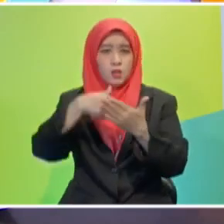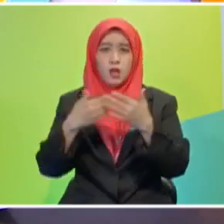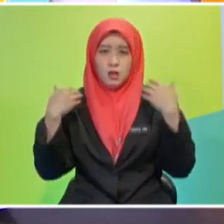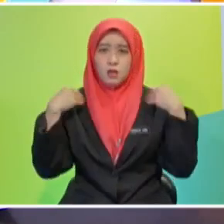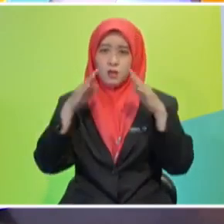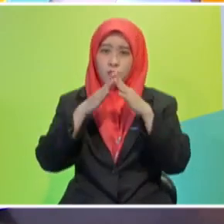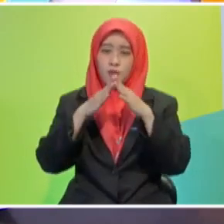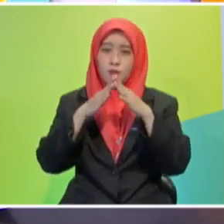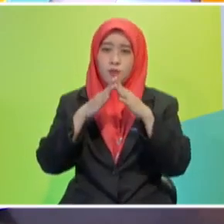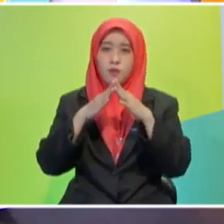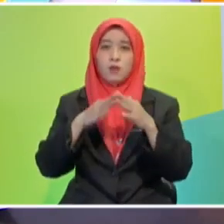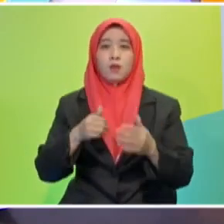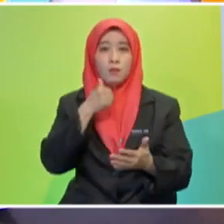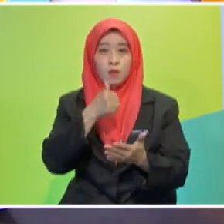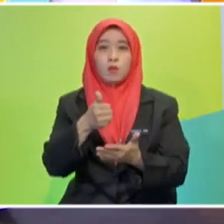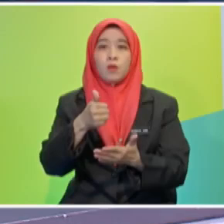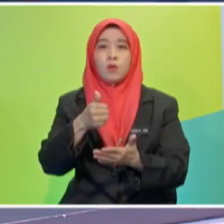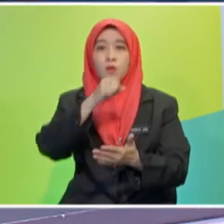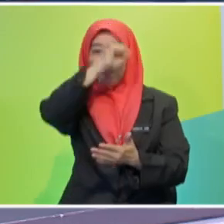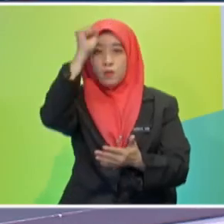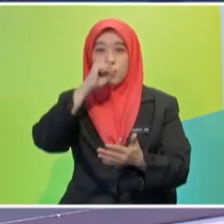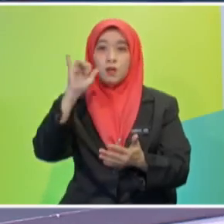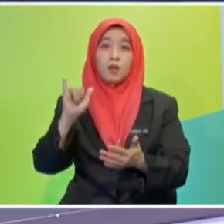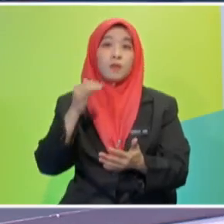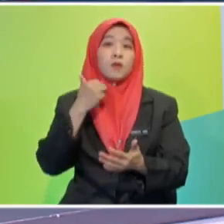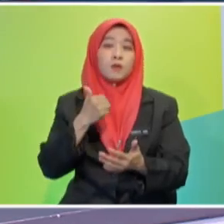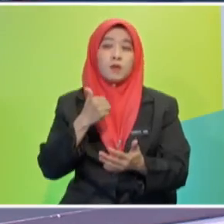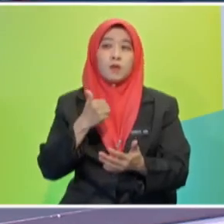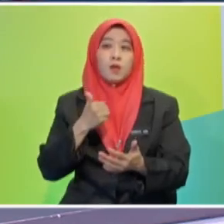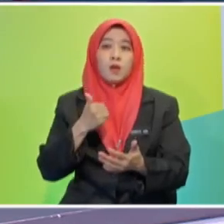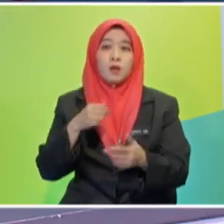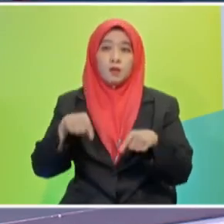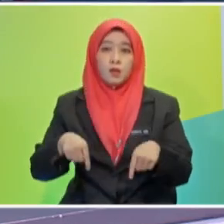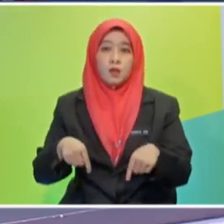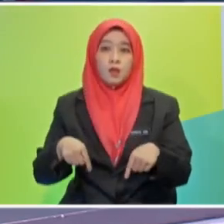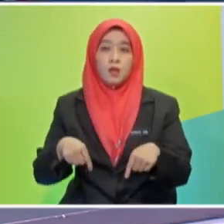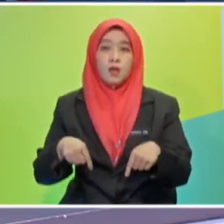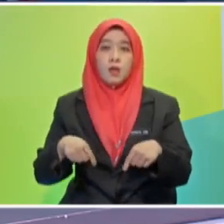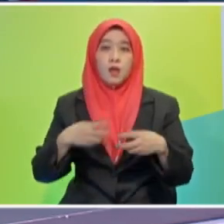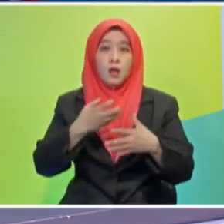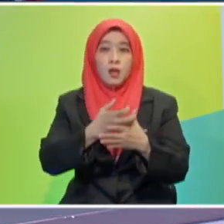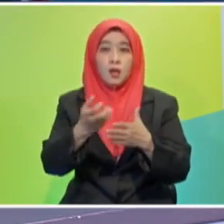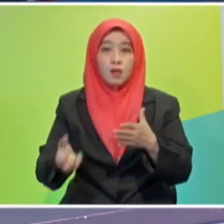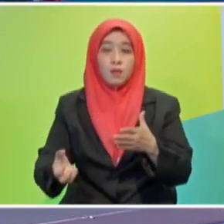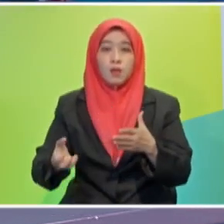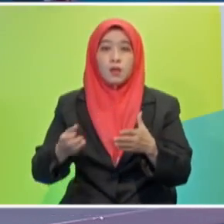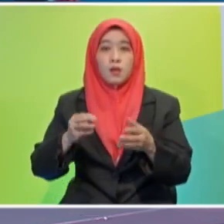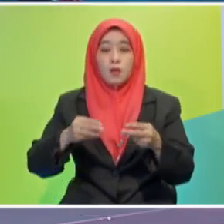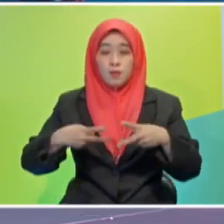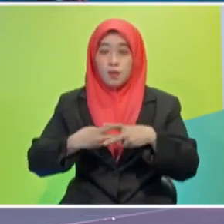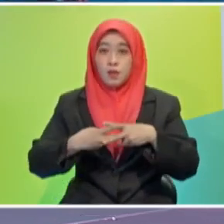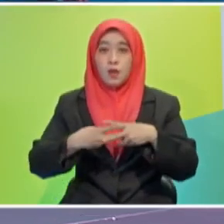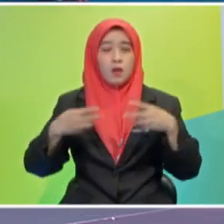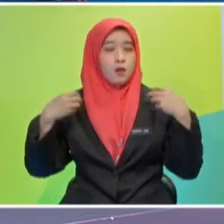bagus. Soalan yang bagus. Okey, jadi kat sini elemen elektromekanikal ni sebenarnya di rumah ada banyak perkakasan